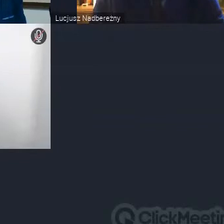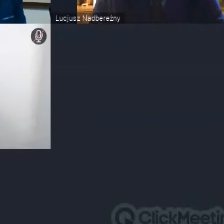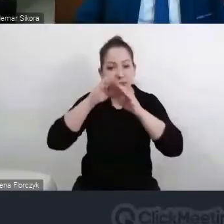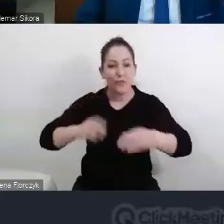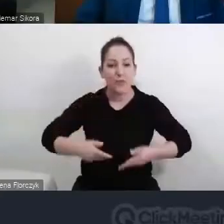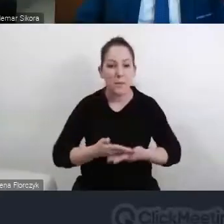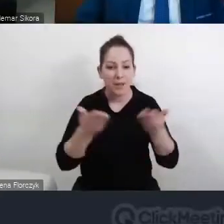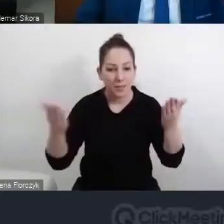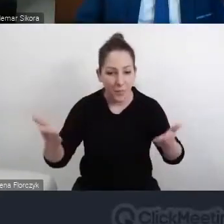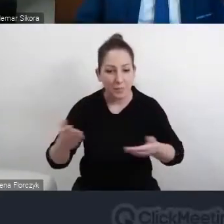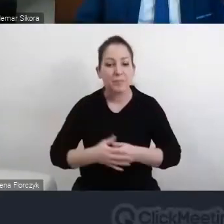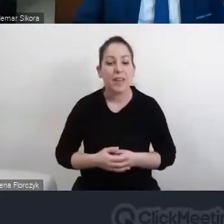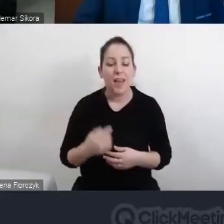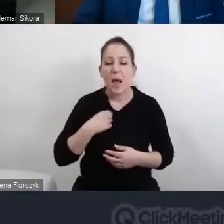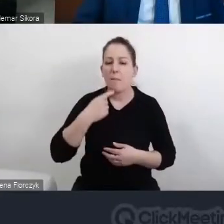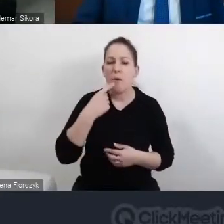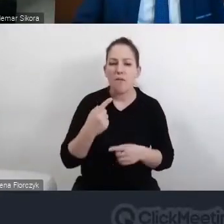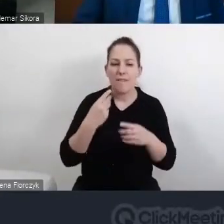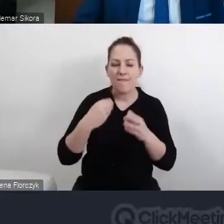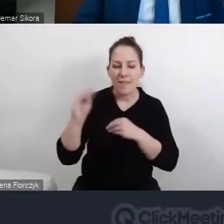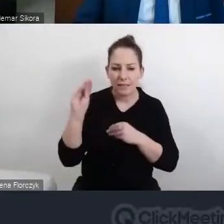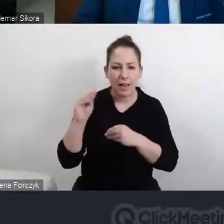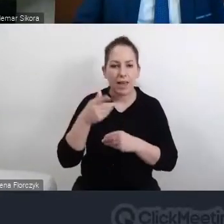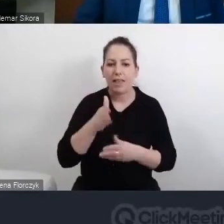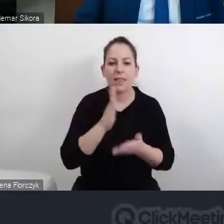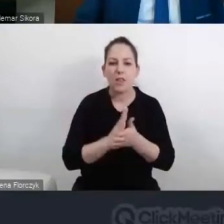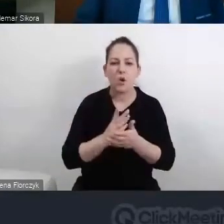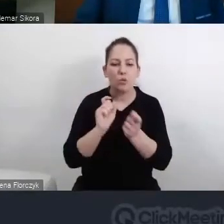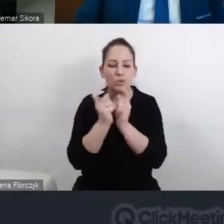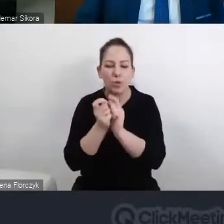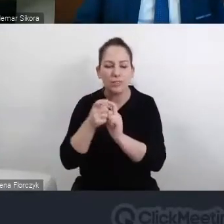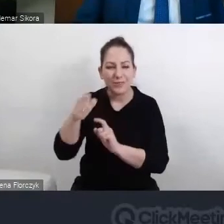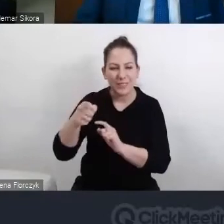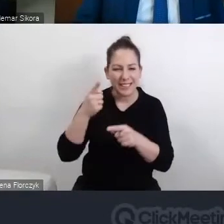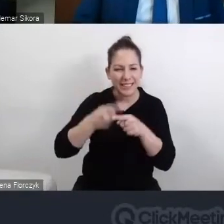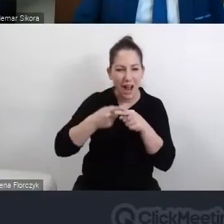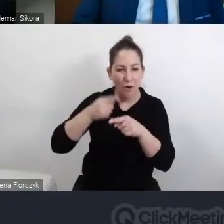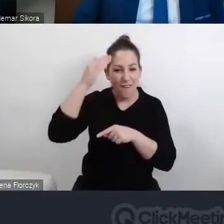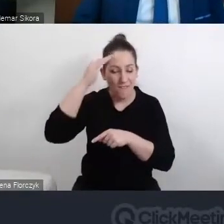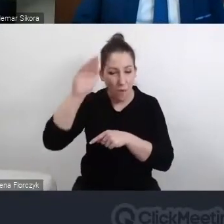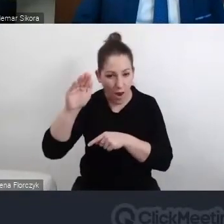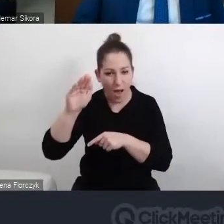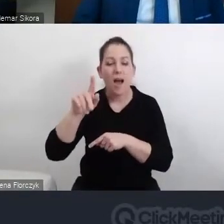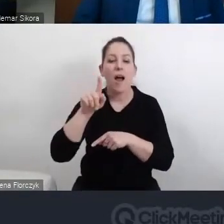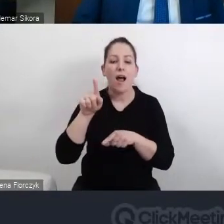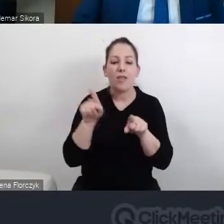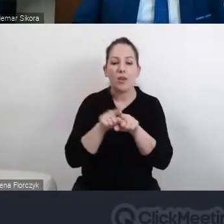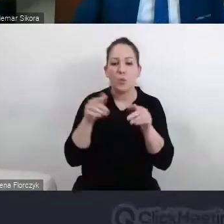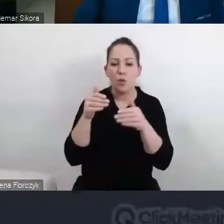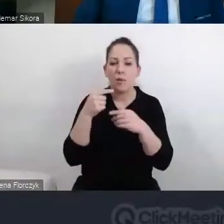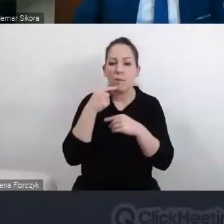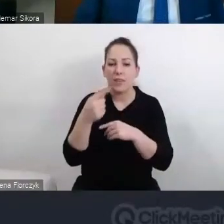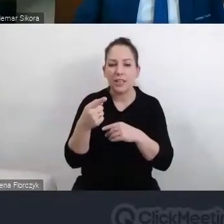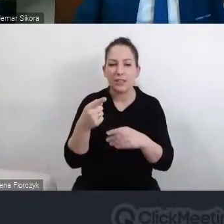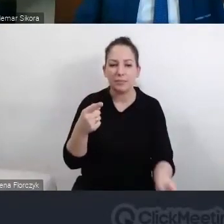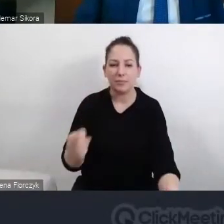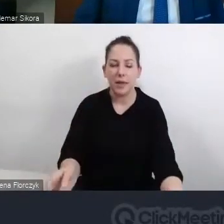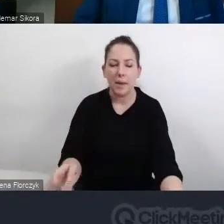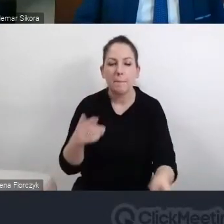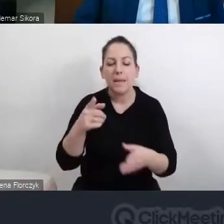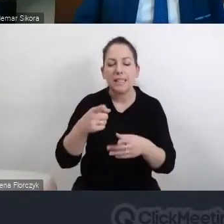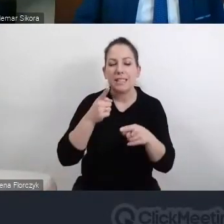Państwo. Powiem więcej, to nie tylko sąsiedztwo Stalowej Woli, ale no można by było powiedzieć, że kiedyś Stalowa